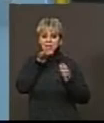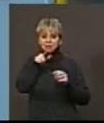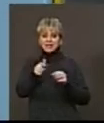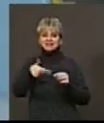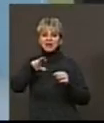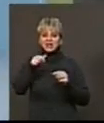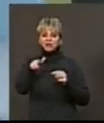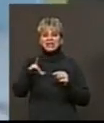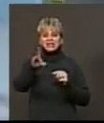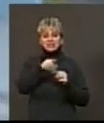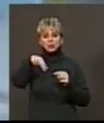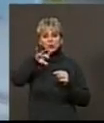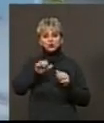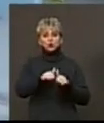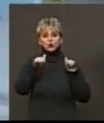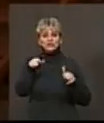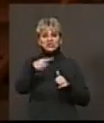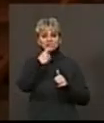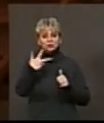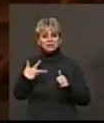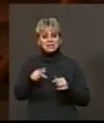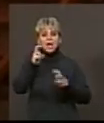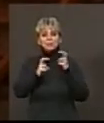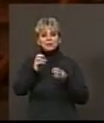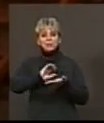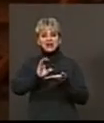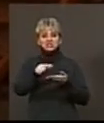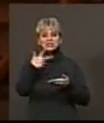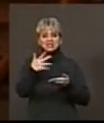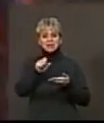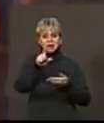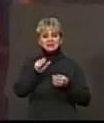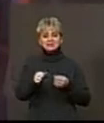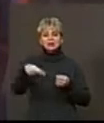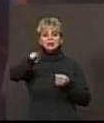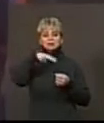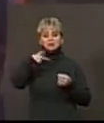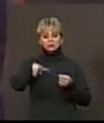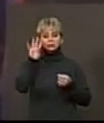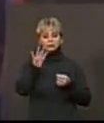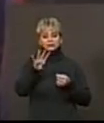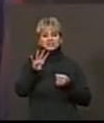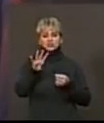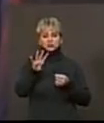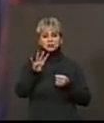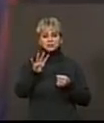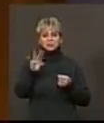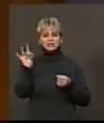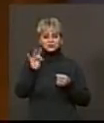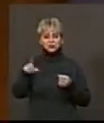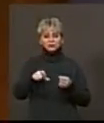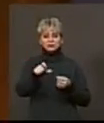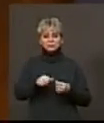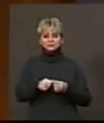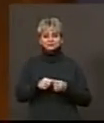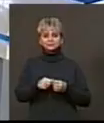валовой региональный продукт вырос на треть, а промышленное производство в 3 раза. Мария Индрикова, Станислав Фоменко, Дон-24,